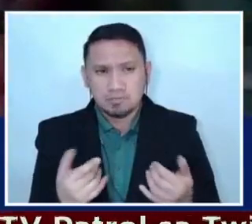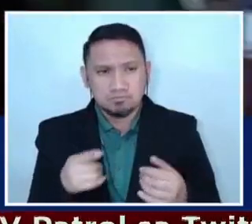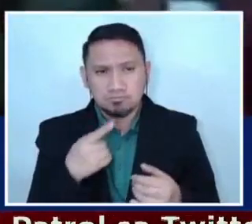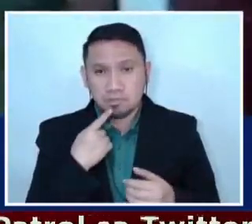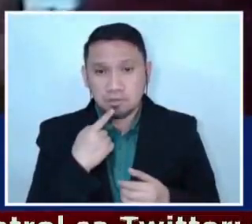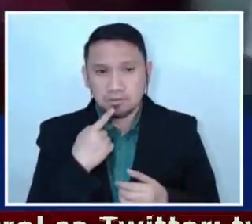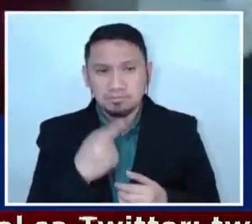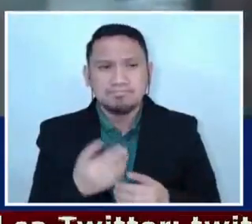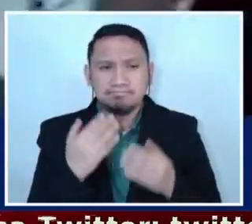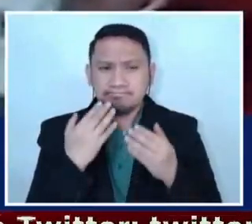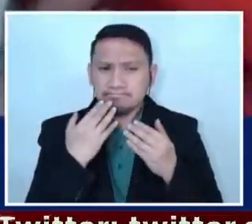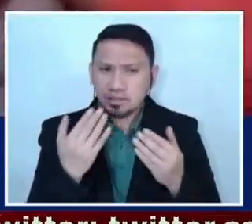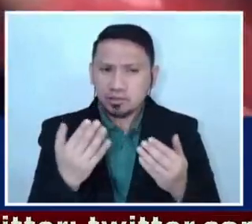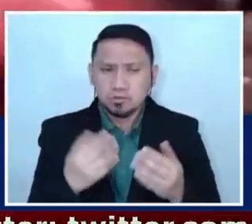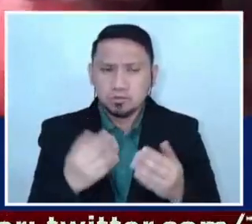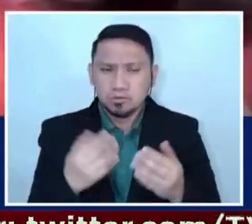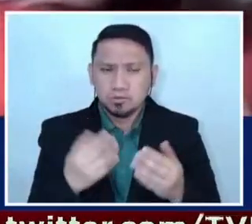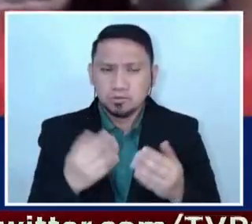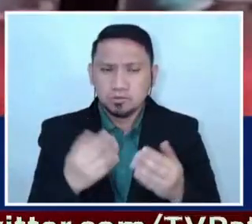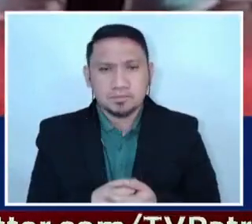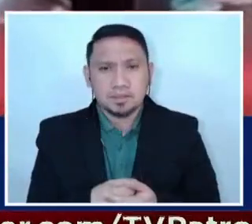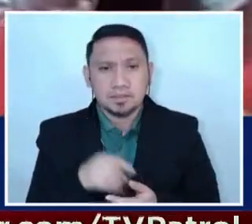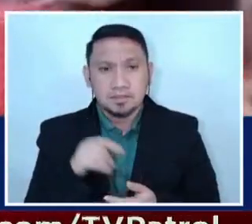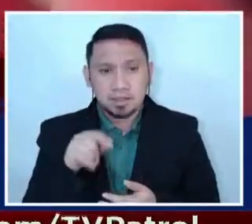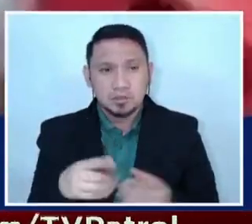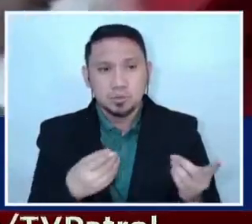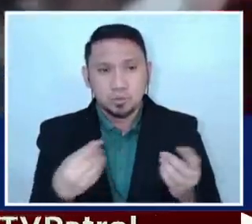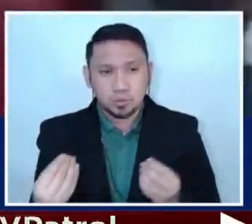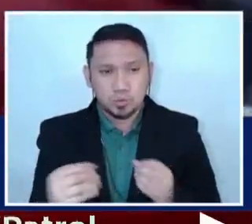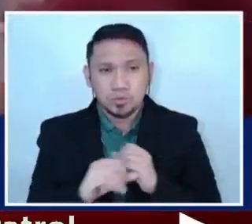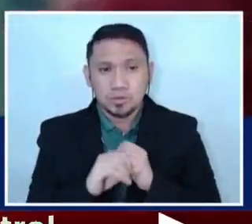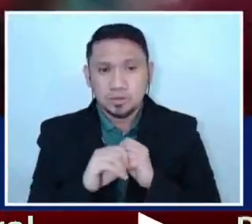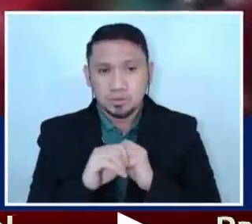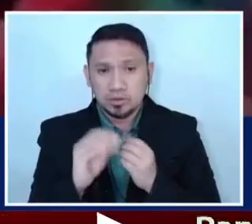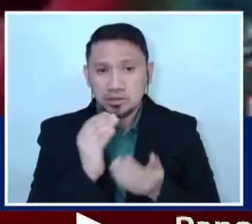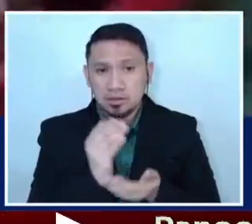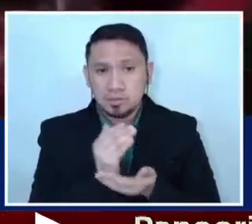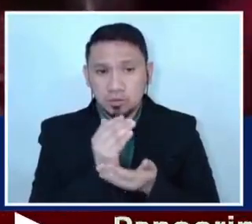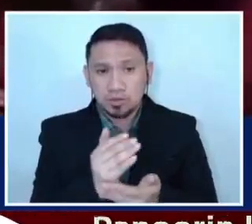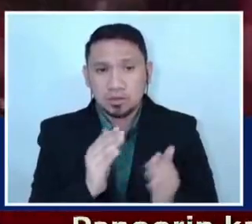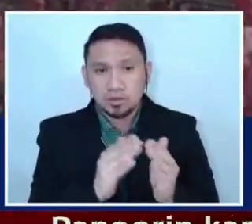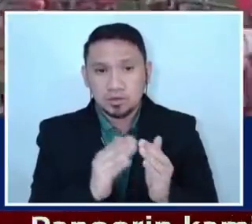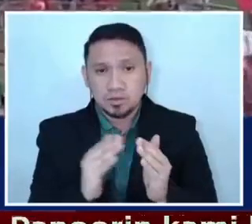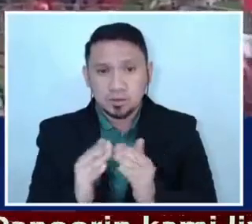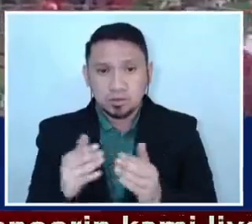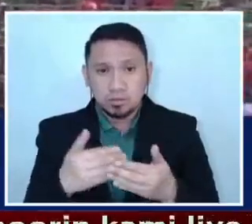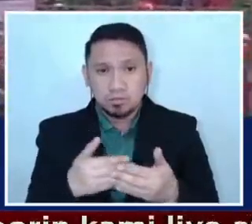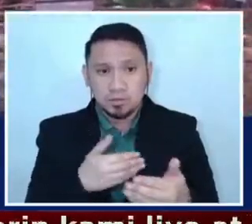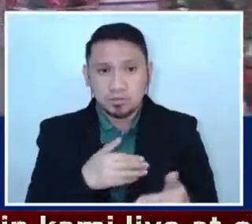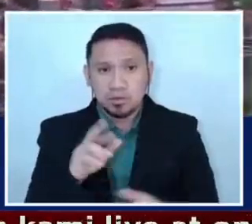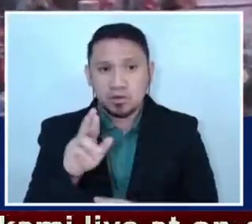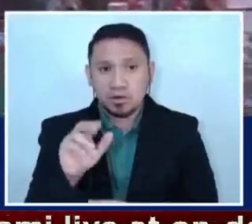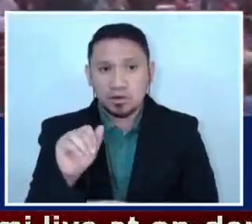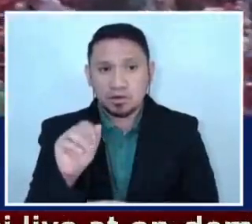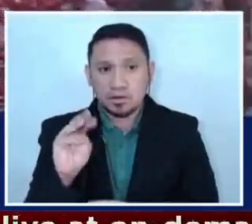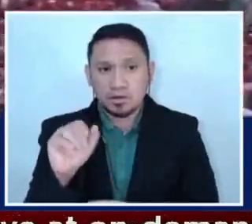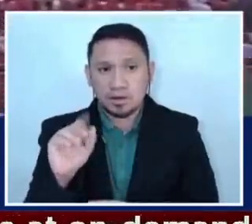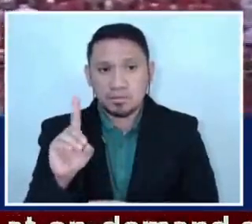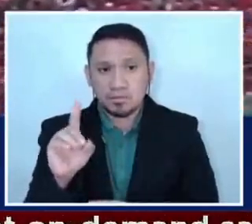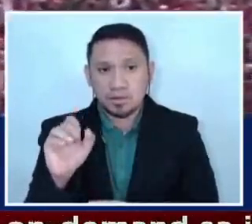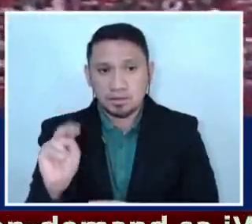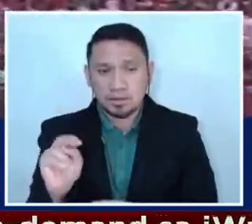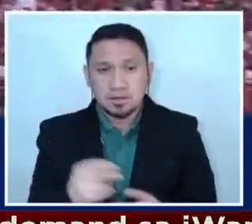na pinaunlakan silang isagawa na ang Grand Rally sa Zamboanga City bago pa mag-Ramadan, na isinagawa isang